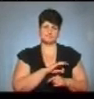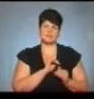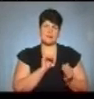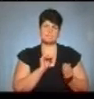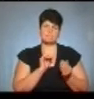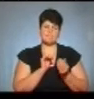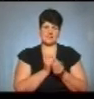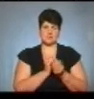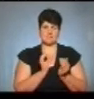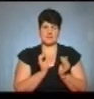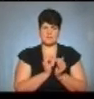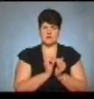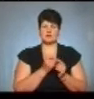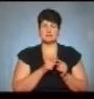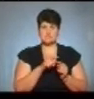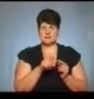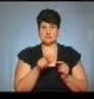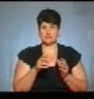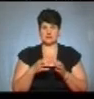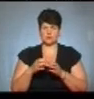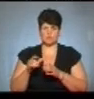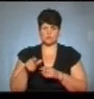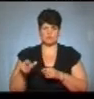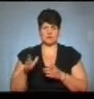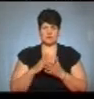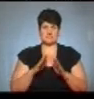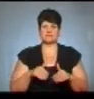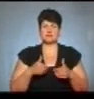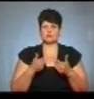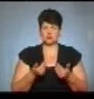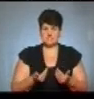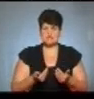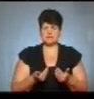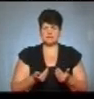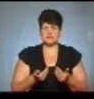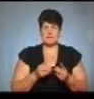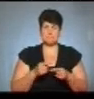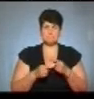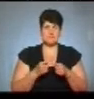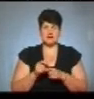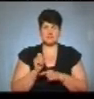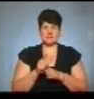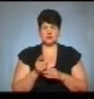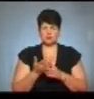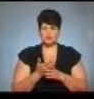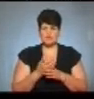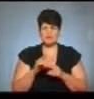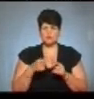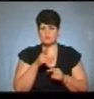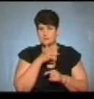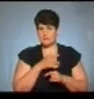менше мінімальний. Тобто оці категорії громадян мають звернутися за перепризначенням субсидії на наступний